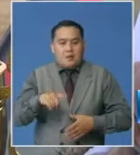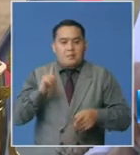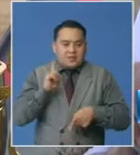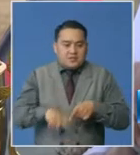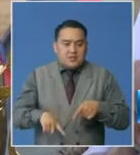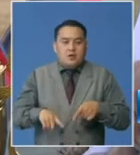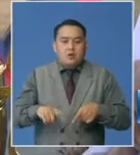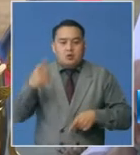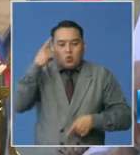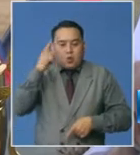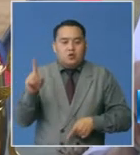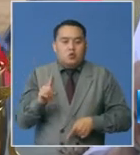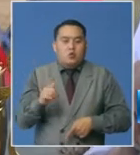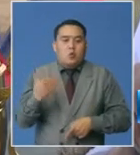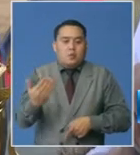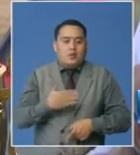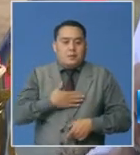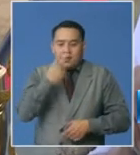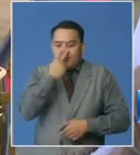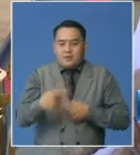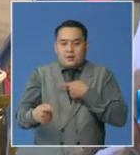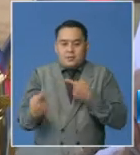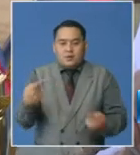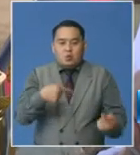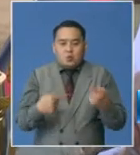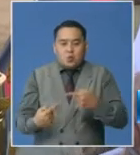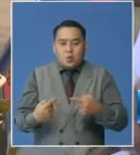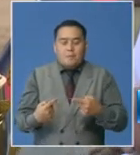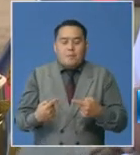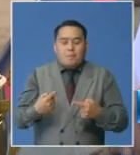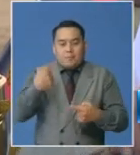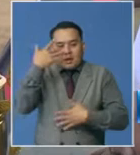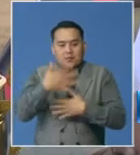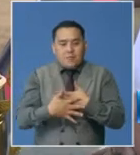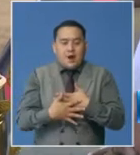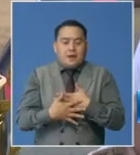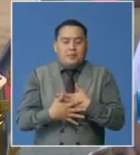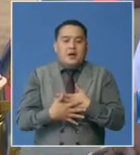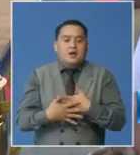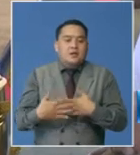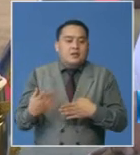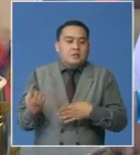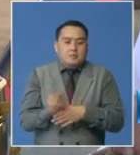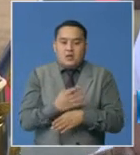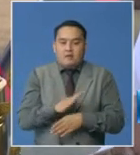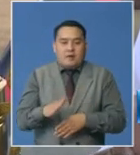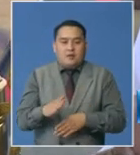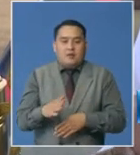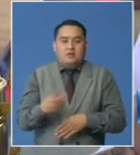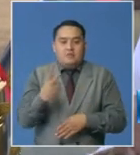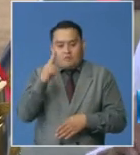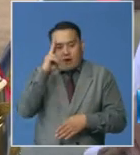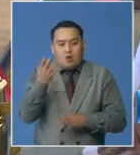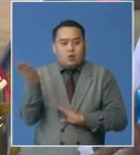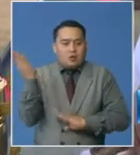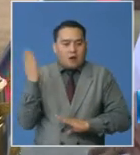быстрее. Думаю, что он тоже ко мне привык и понимает каждое мое движение. Это уже не первая наша победа. 2 года назад мы